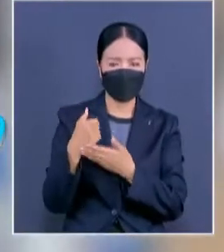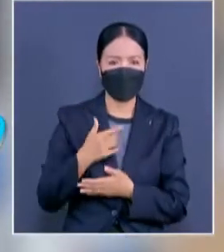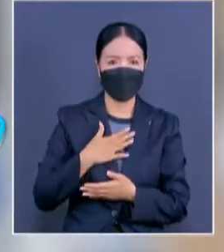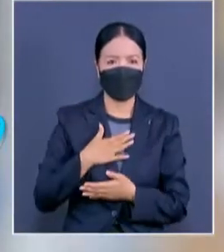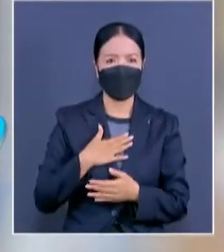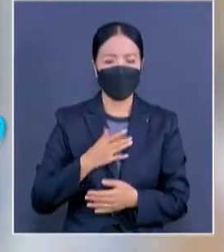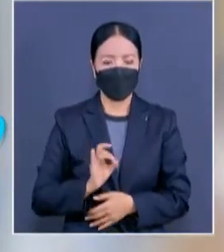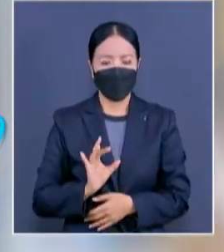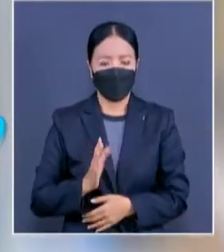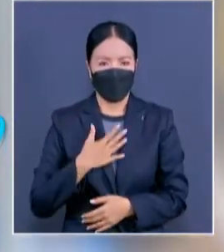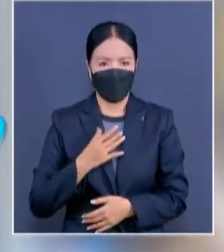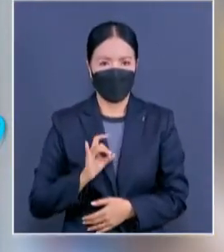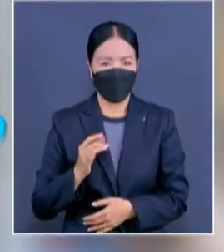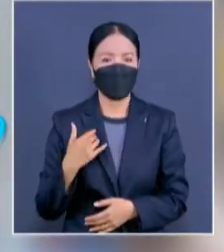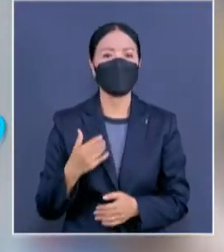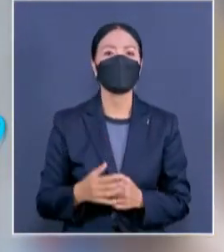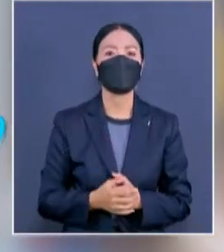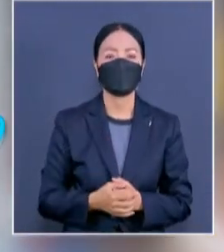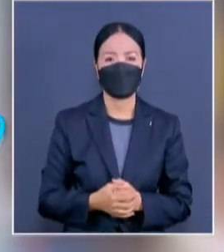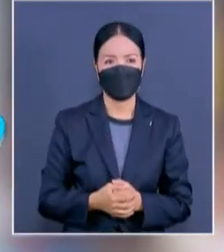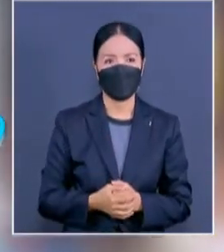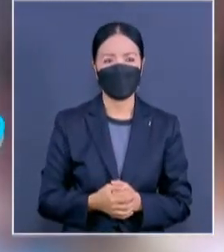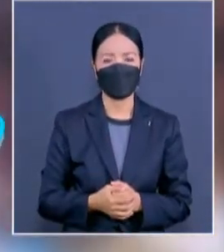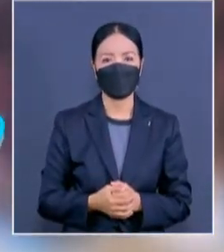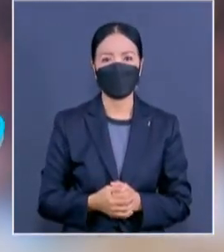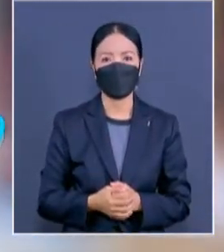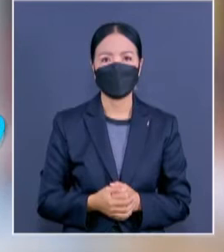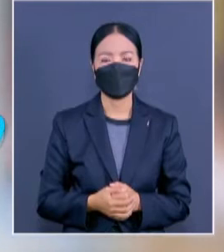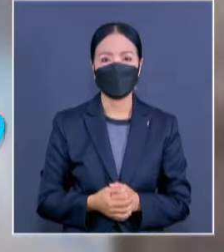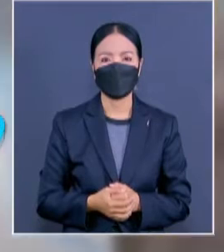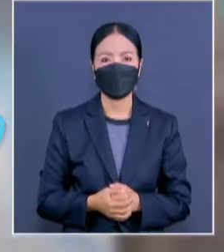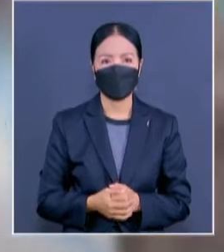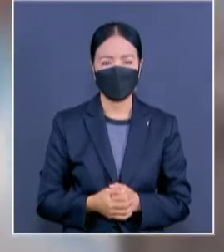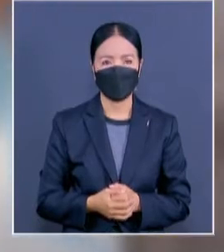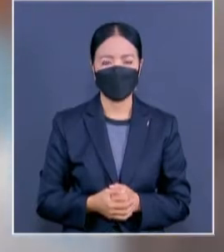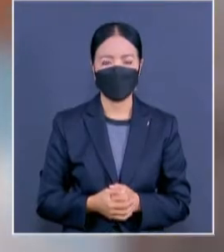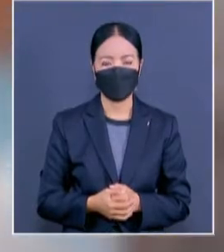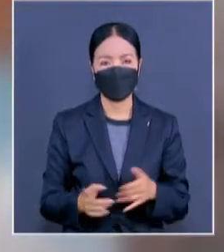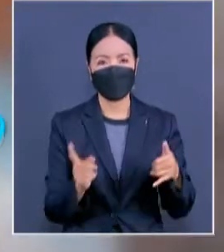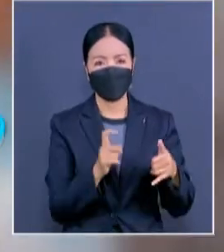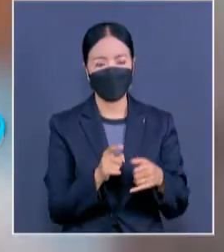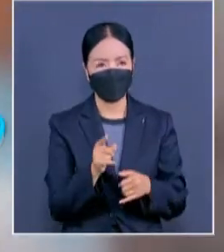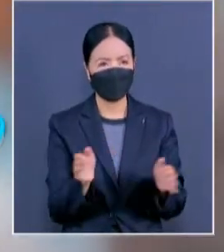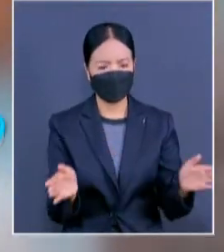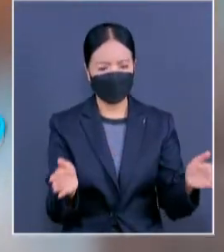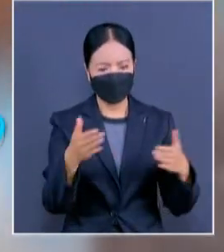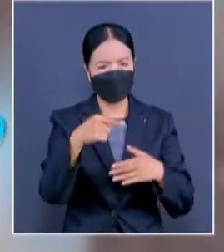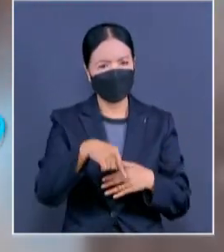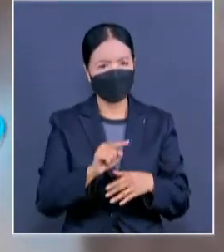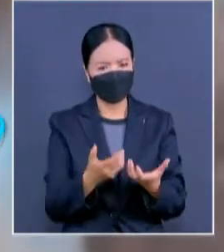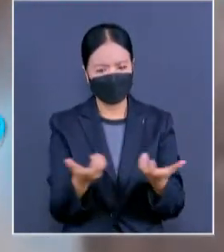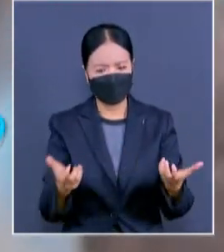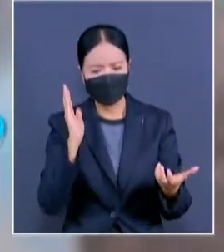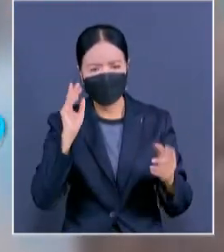ให้เธอรอดจากการล่วงละเมิดทางเพศออกมาได้ครับ ตอนที่เราอยู่ในนั้นน่ะห้องในนั้นมันมี